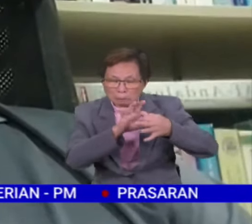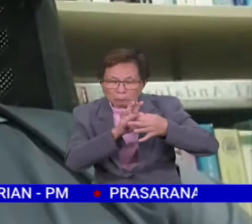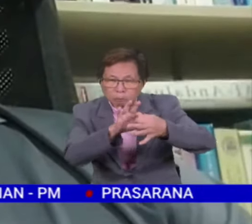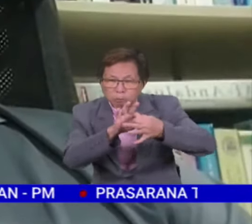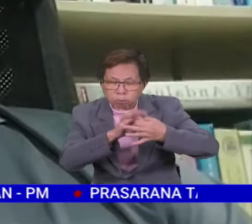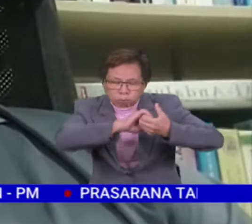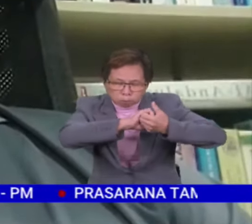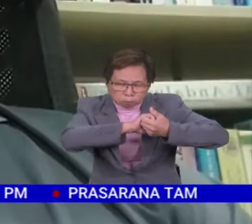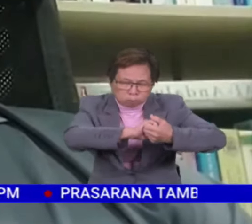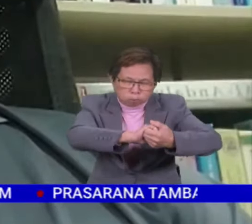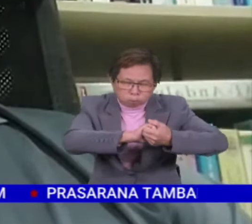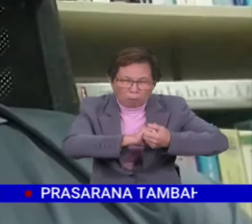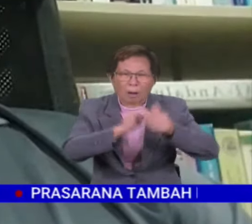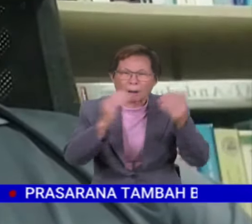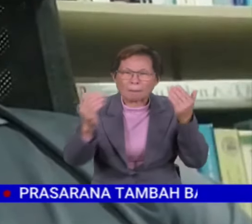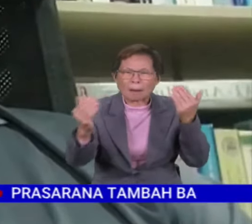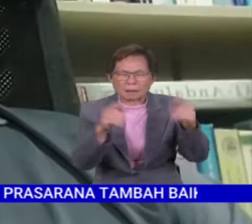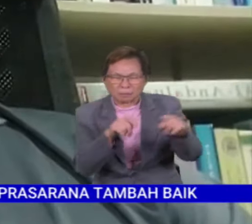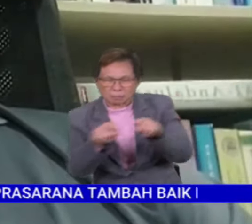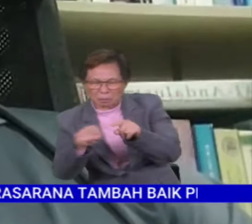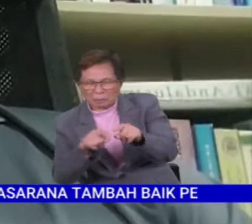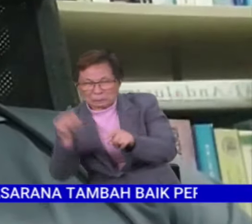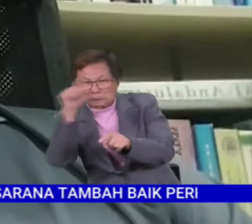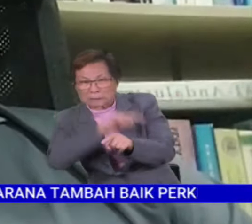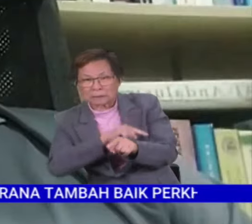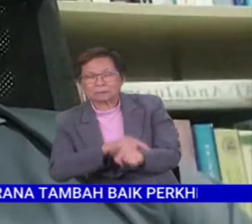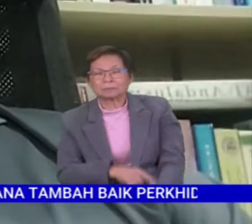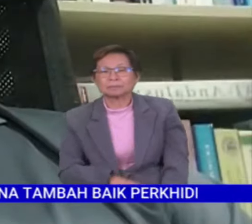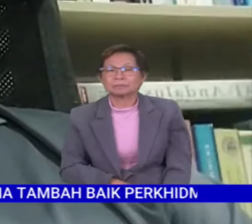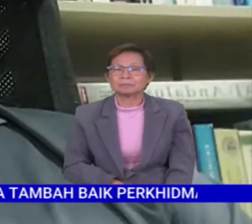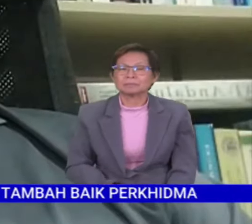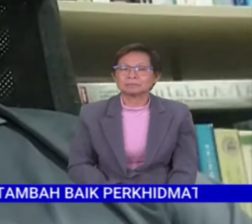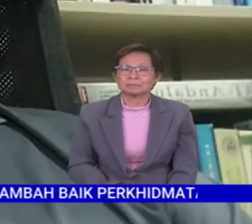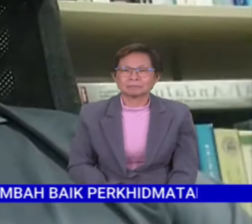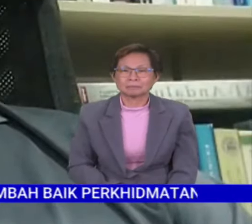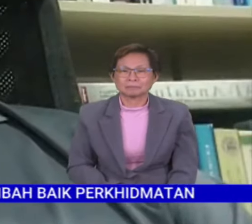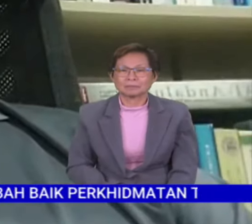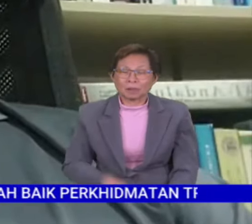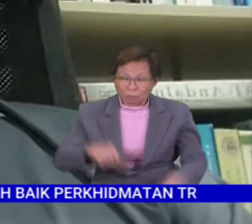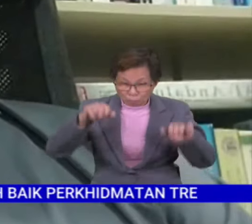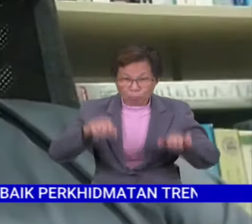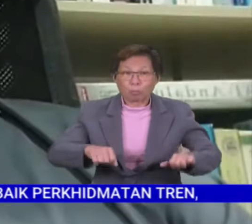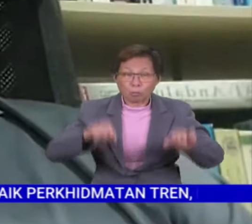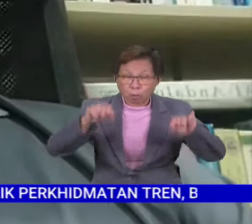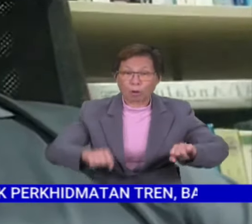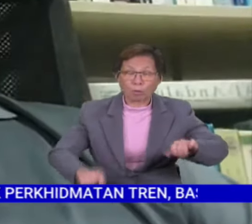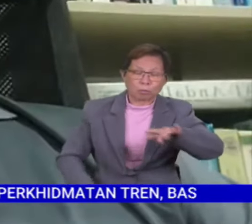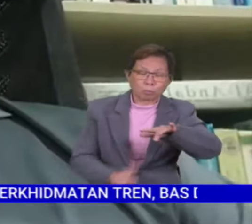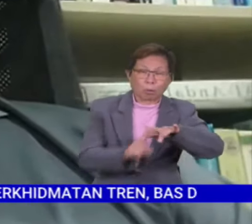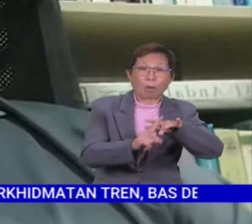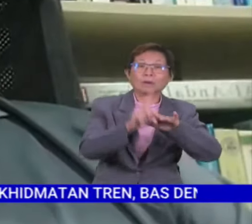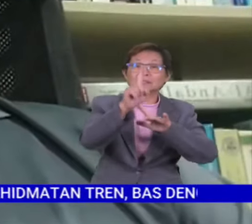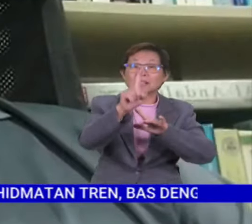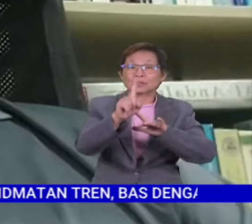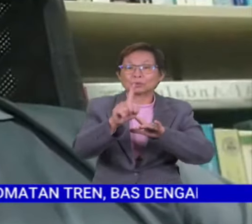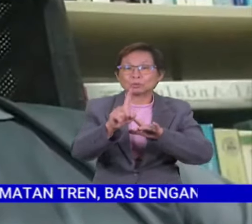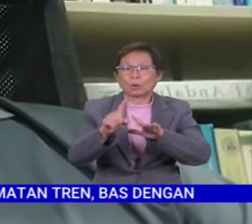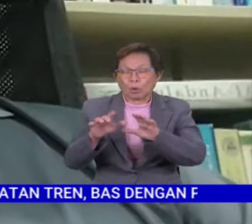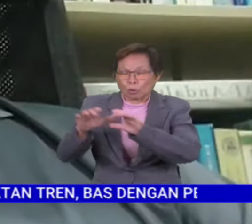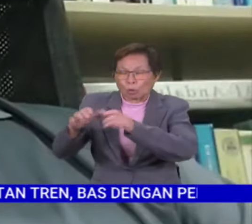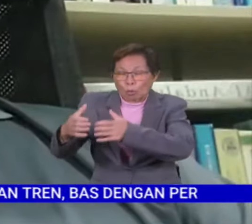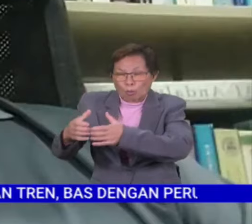kerjasama yang rapat berbanding dengan persaingan yang sengit. Dan ini boleh mewujudkan satu bentuk kartel